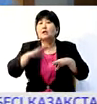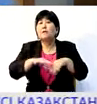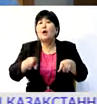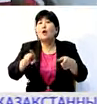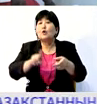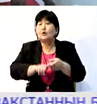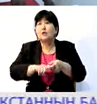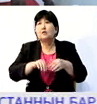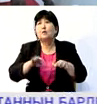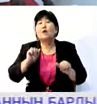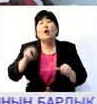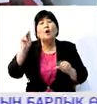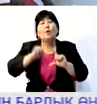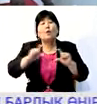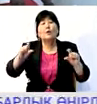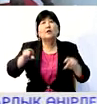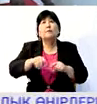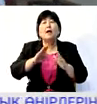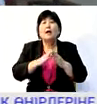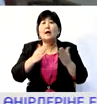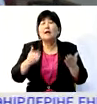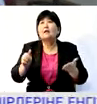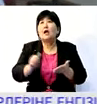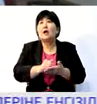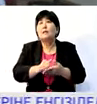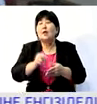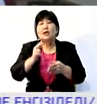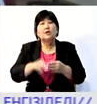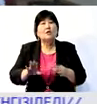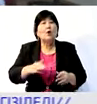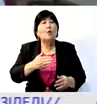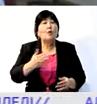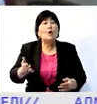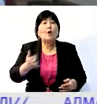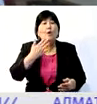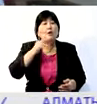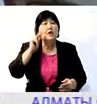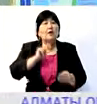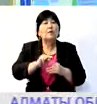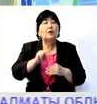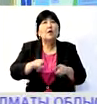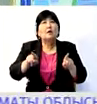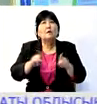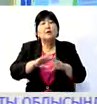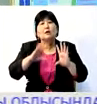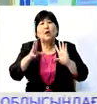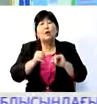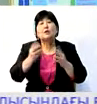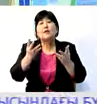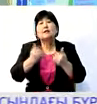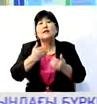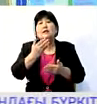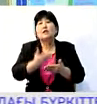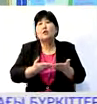өтуге болады. Оқушылар сабақ барысында кітаптағы деректермен шектеліп қалған жоқ. Оларға ұлттық білім беру деректері қорындағы статистикалық